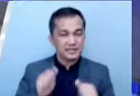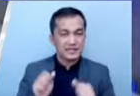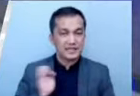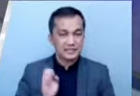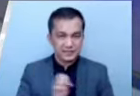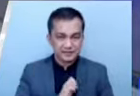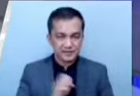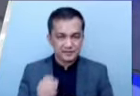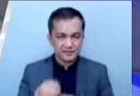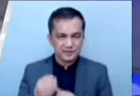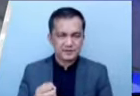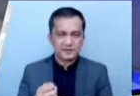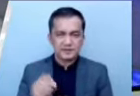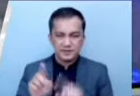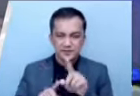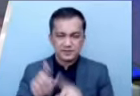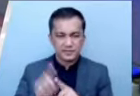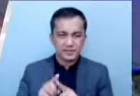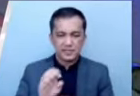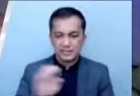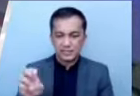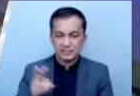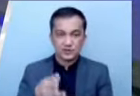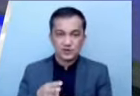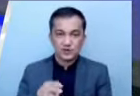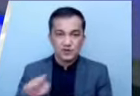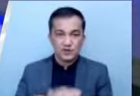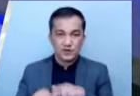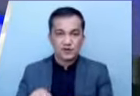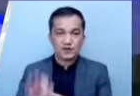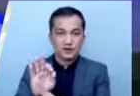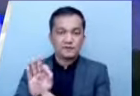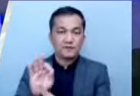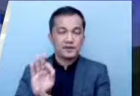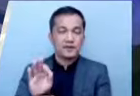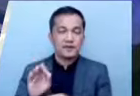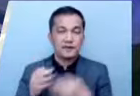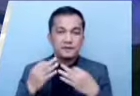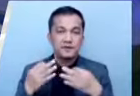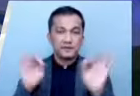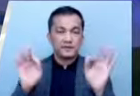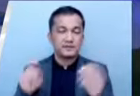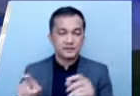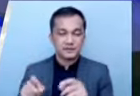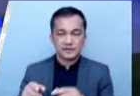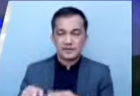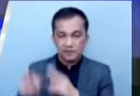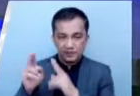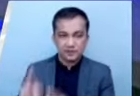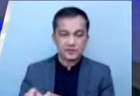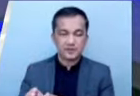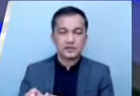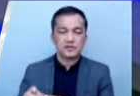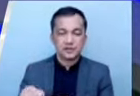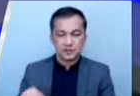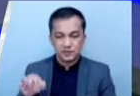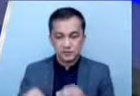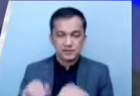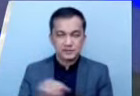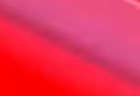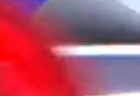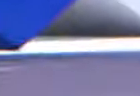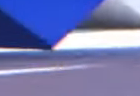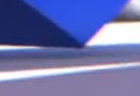ng bituin sa Eastwood City Walk of Fame. Ang mga pinarangalan dahil sa kanilang contribution sa industry. Kilalanin sa Chika